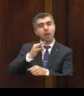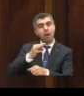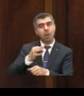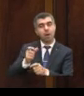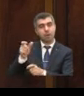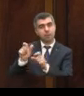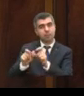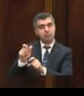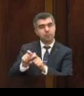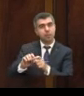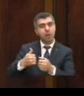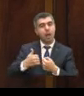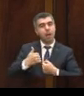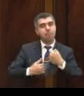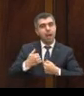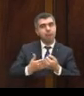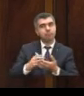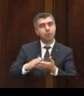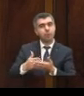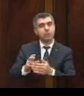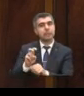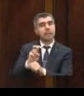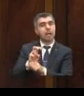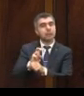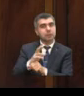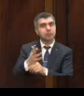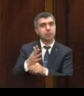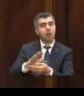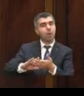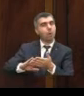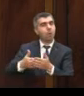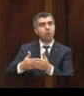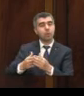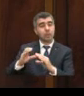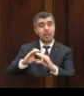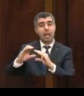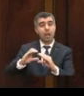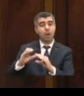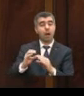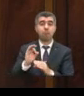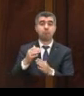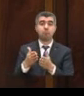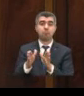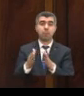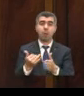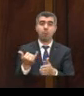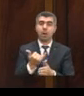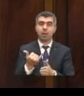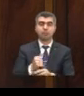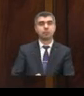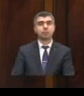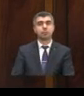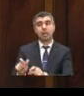الممولين وأصحاب الحمامات والتاكسيات وكل هذه الفئة عريضة، لأن كتعرفوا السيد وزير أن هذه الفئة